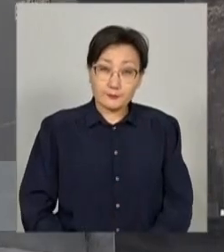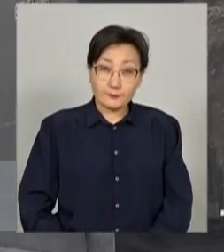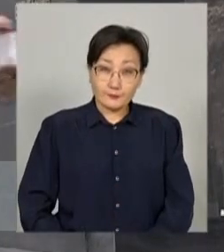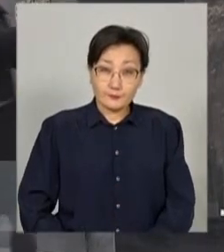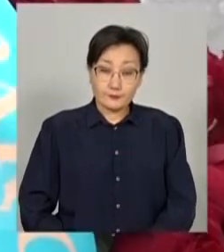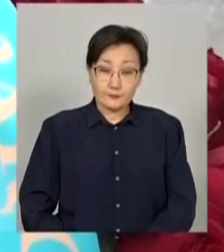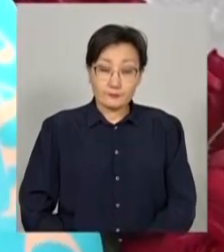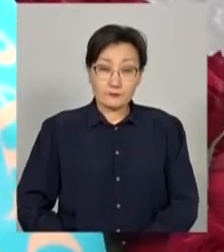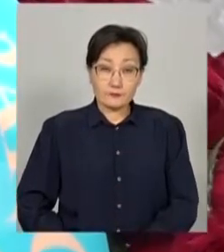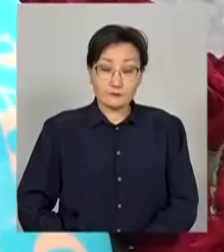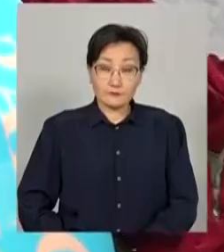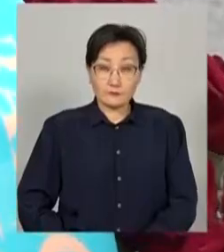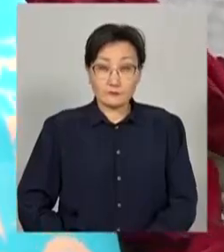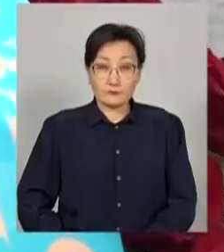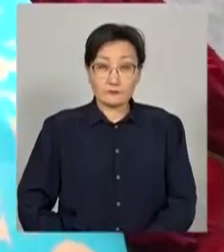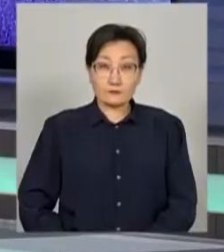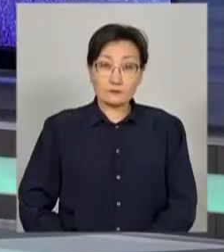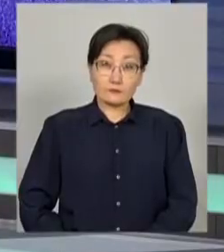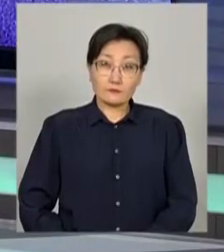Мирам Исабеков, Алматы телеарнасы.